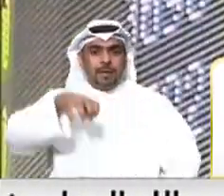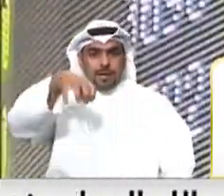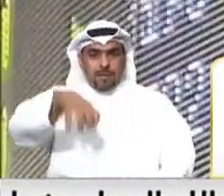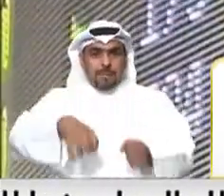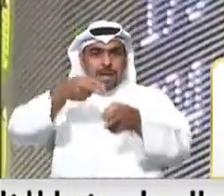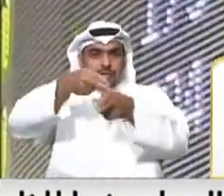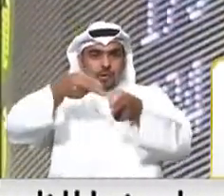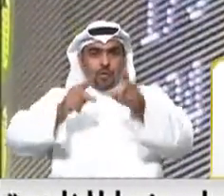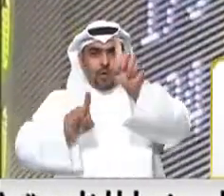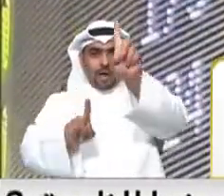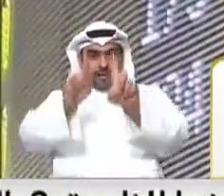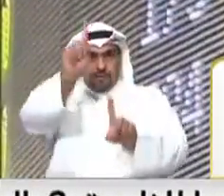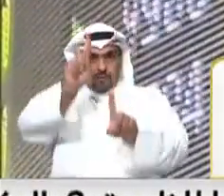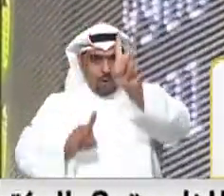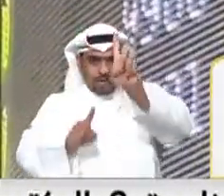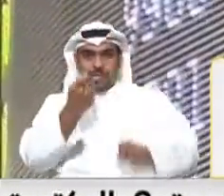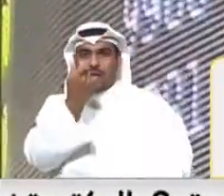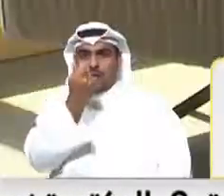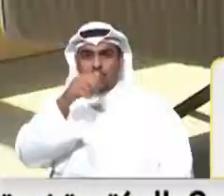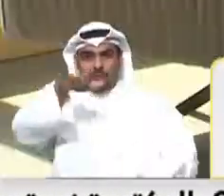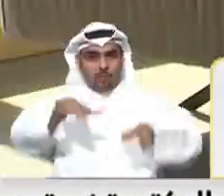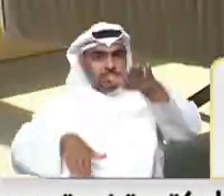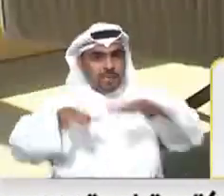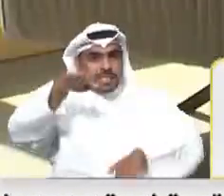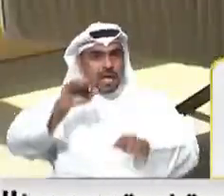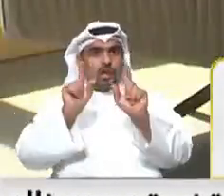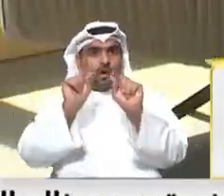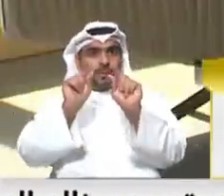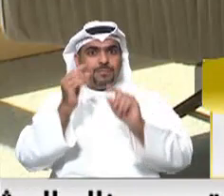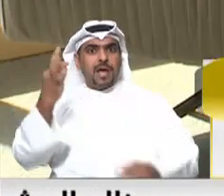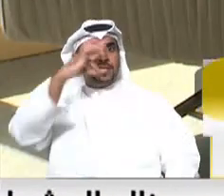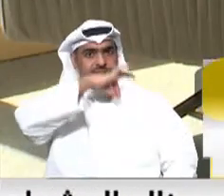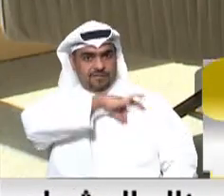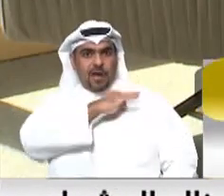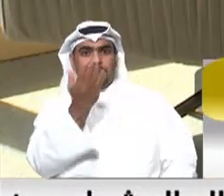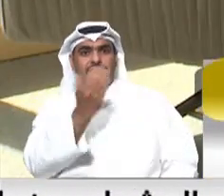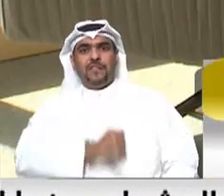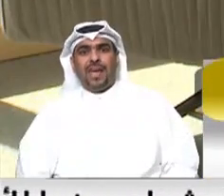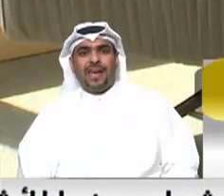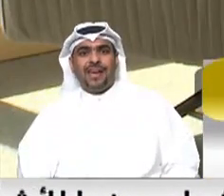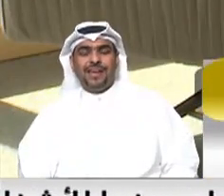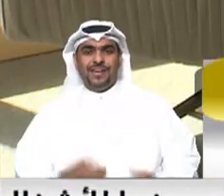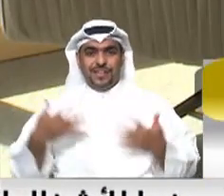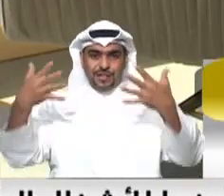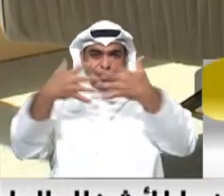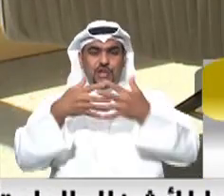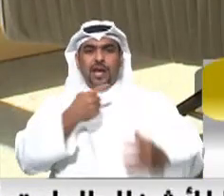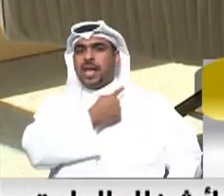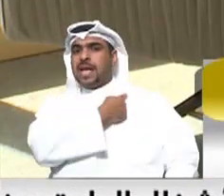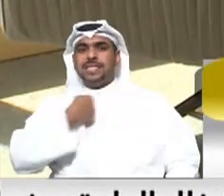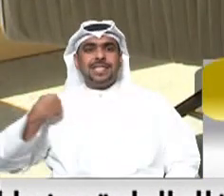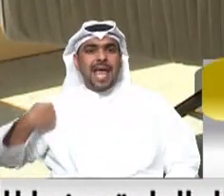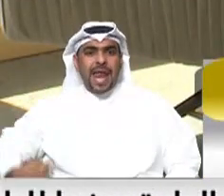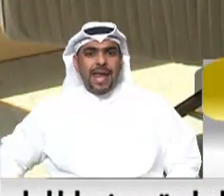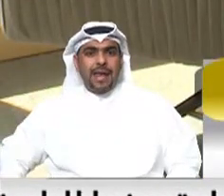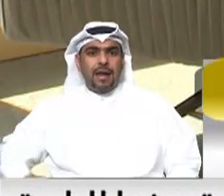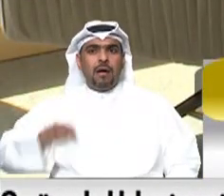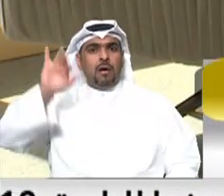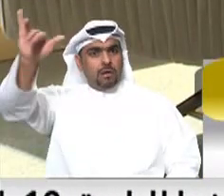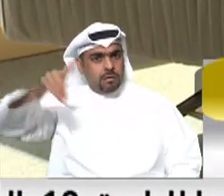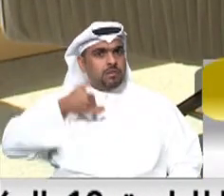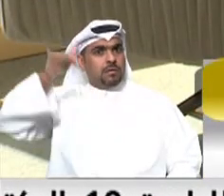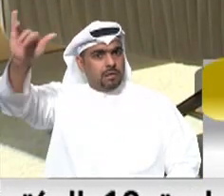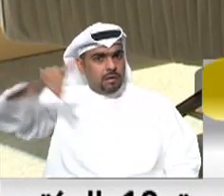سبل التعاون مع دولة الكويت. اهتمام شركات الصينية بالإدراج بالكويت فهذا متماشي مع